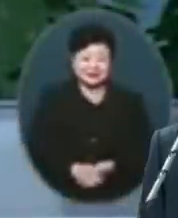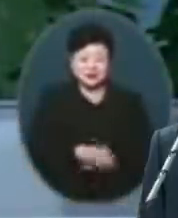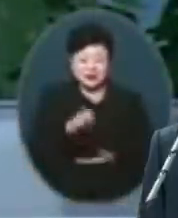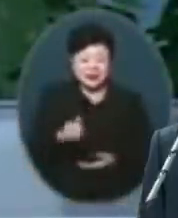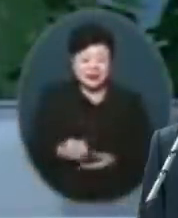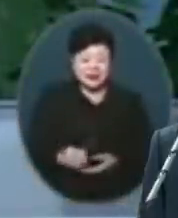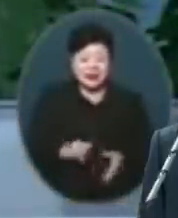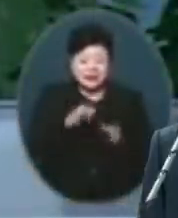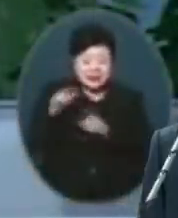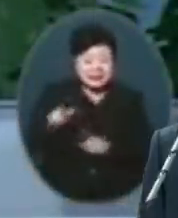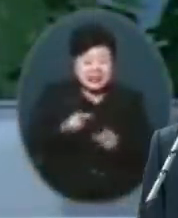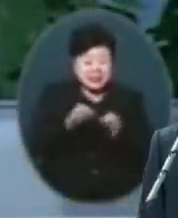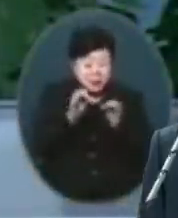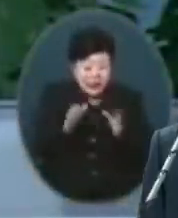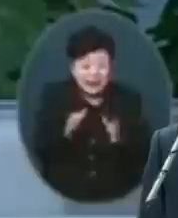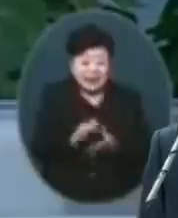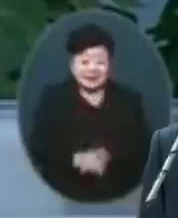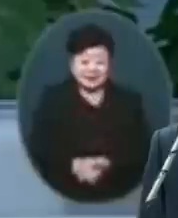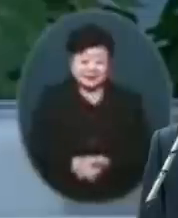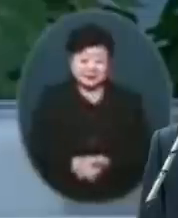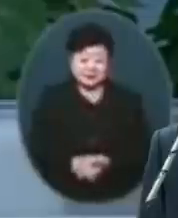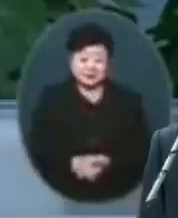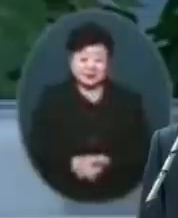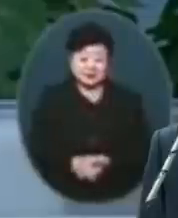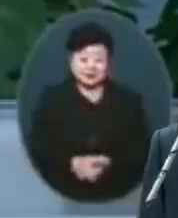우리가 세상에 살면